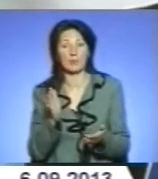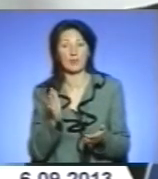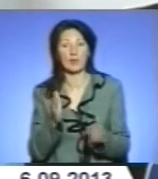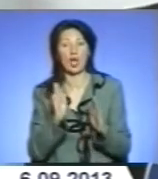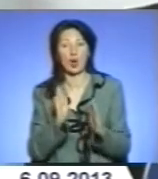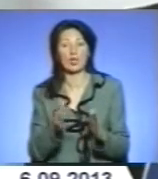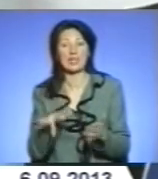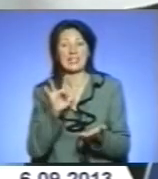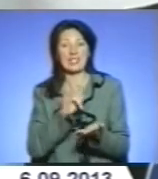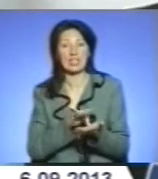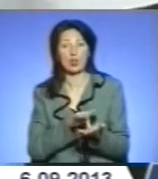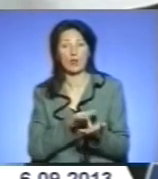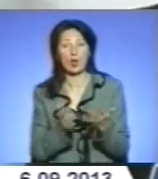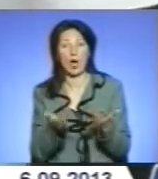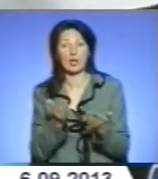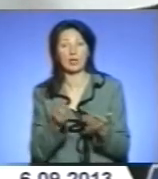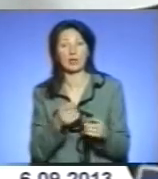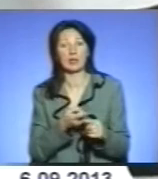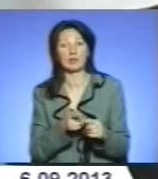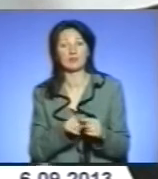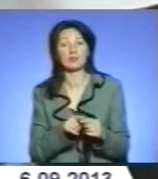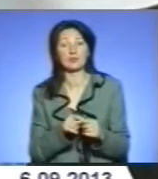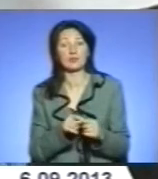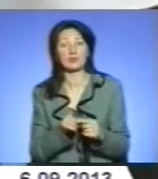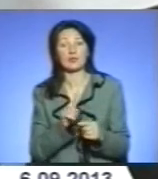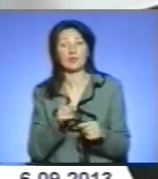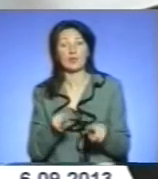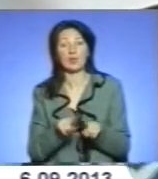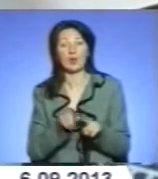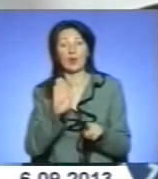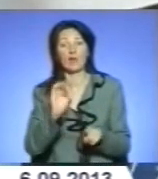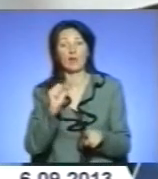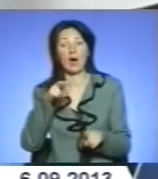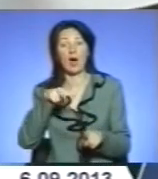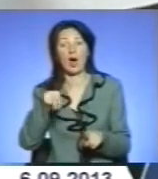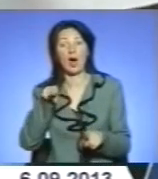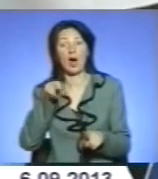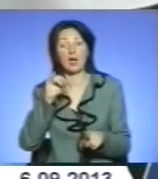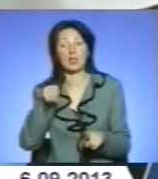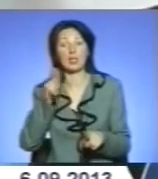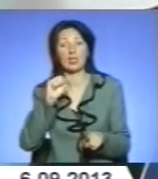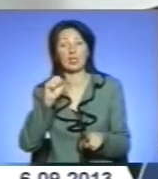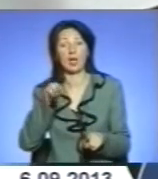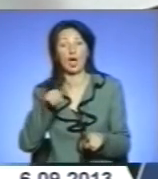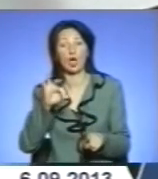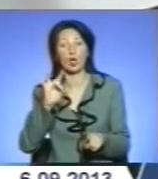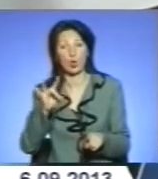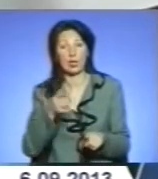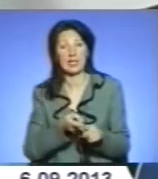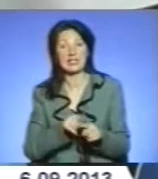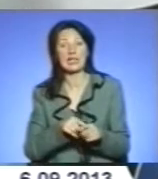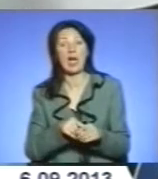хоч централізовано, але через ці органи роздати. Що таке взагалі валідатор? Валідатор – це є пристрій,